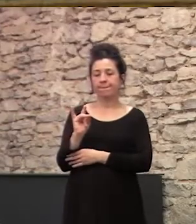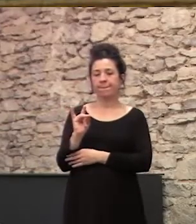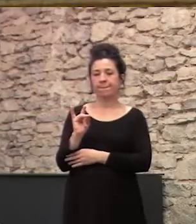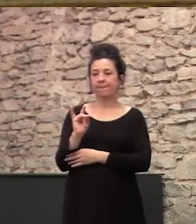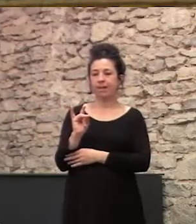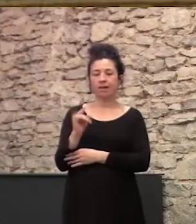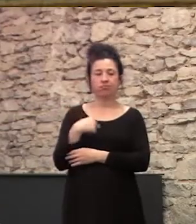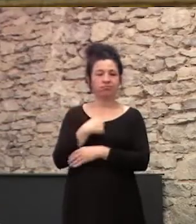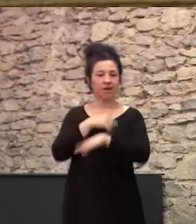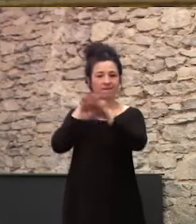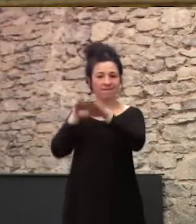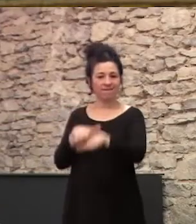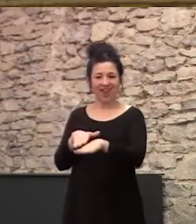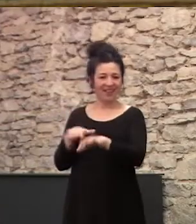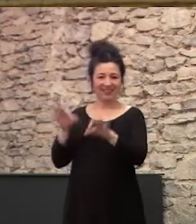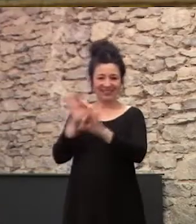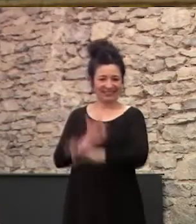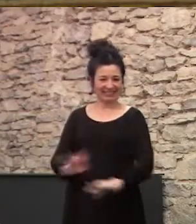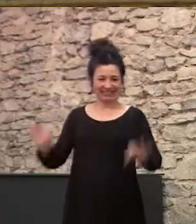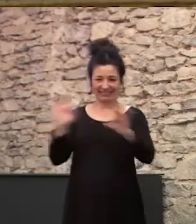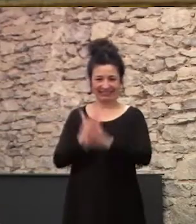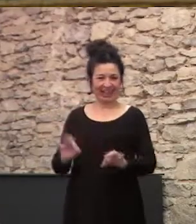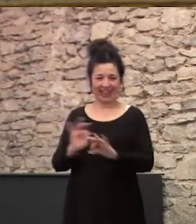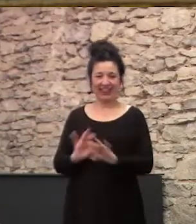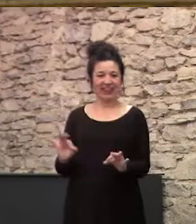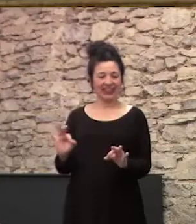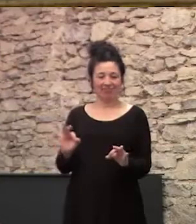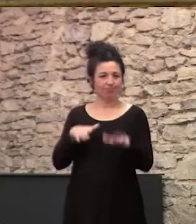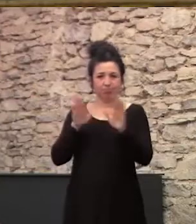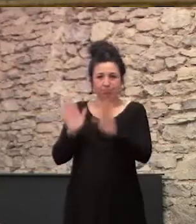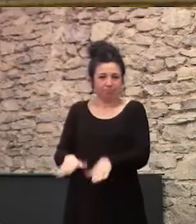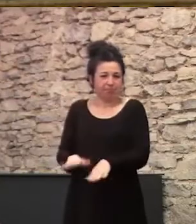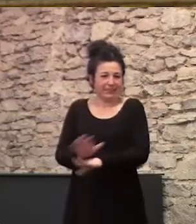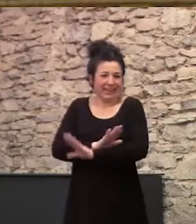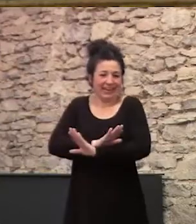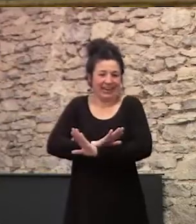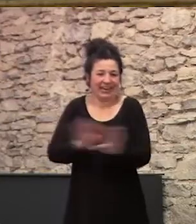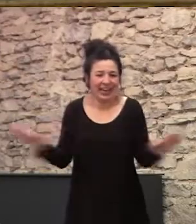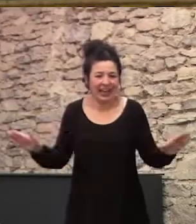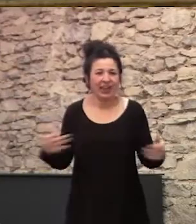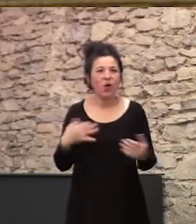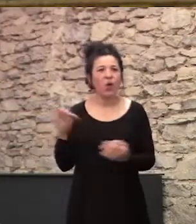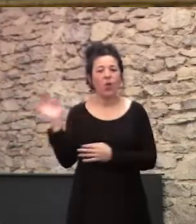enaiz bat ere fidela zentzu hortan. Osea, enaiz bat ere fidela edo enaiz bat ere